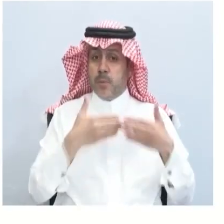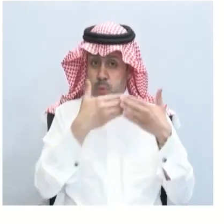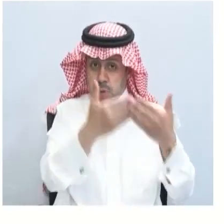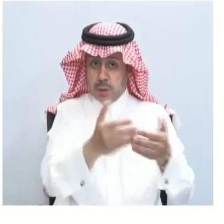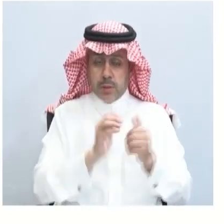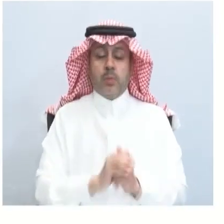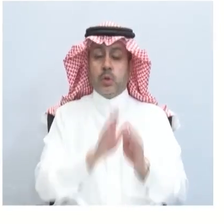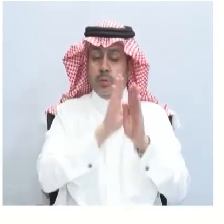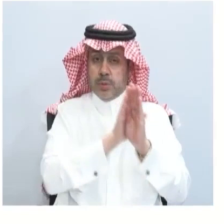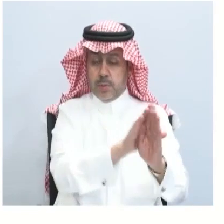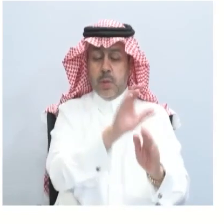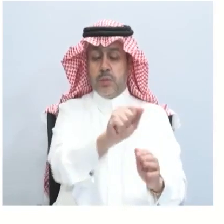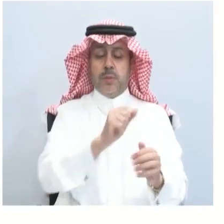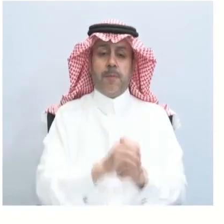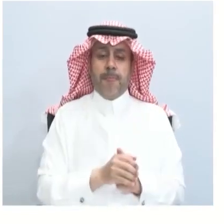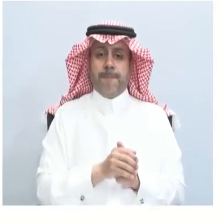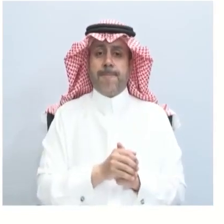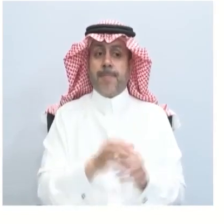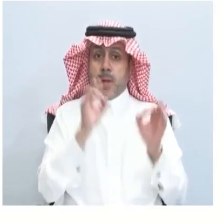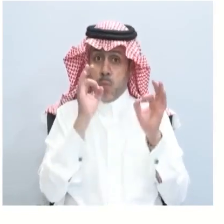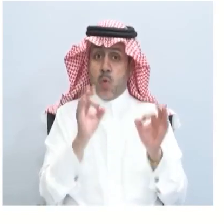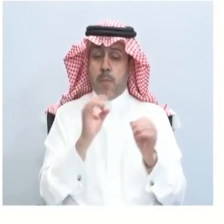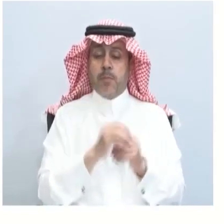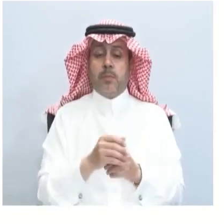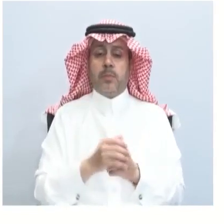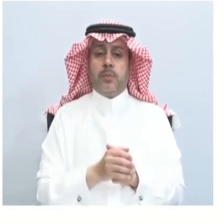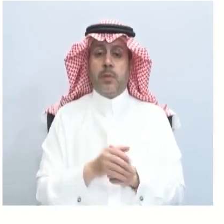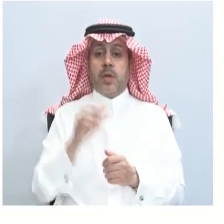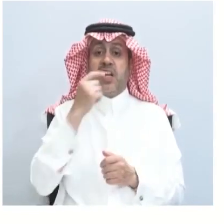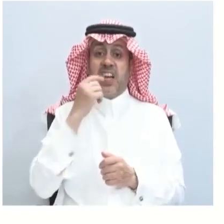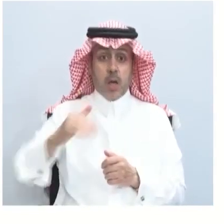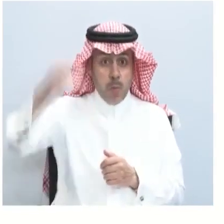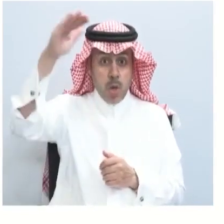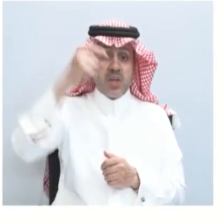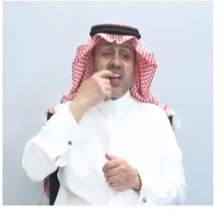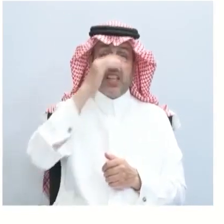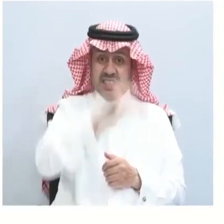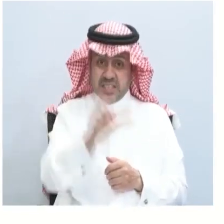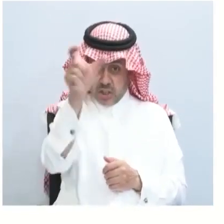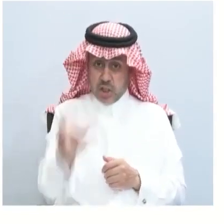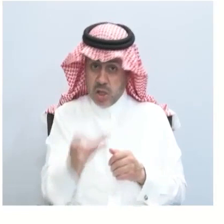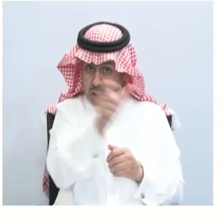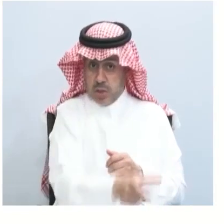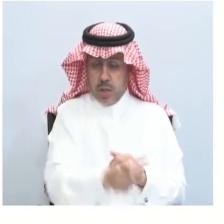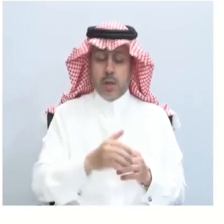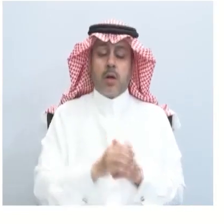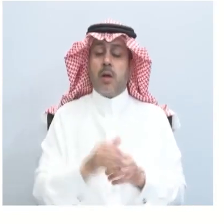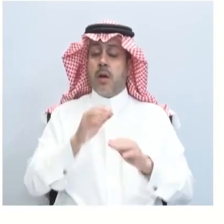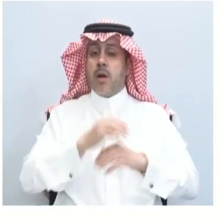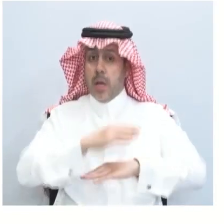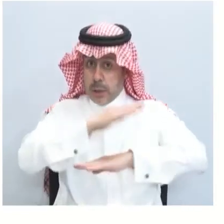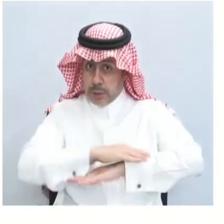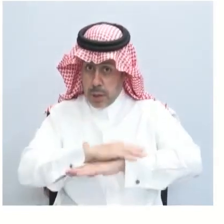مشكلاتهم ولكل منهما اهميه اي للكبير والصغير لما للكبير من حق في الاحترام